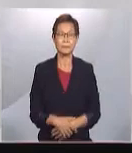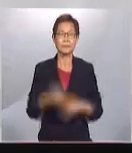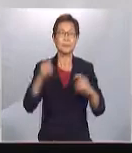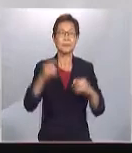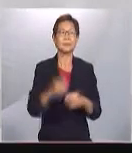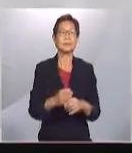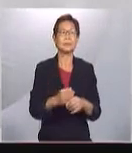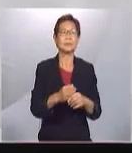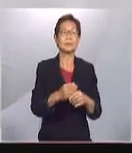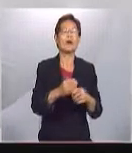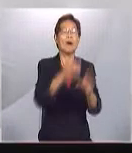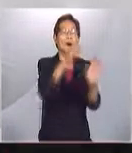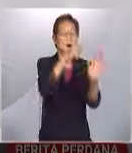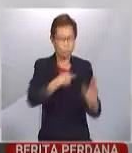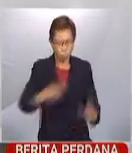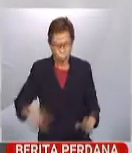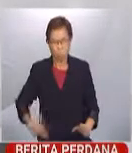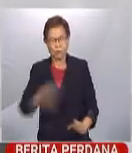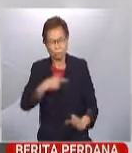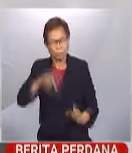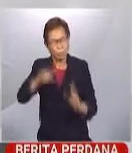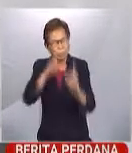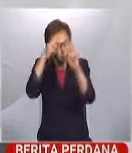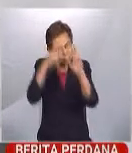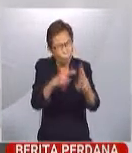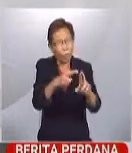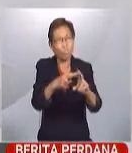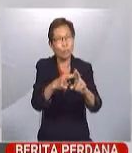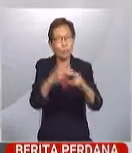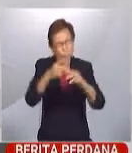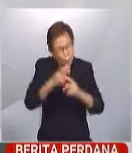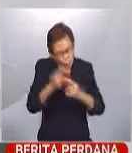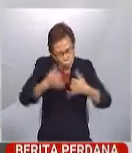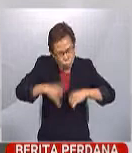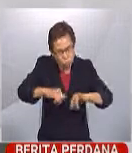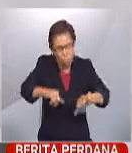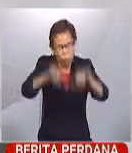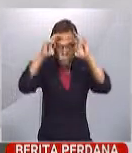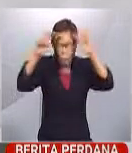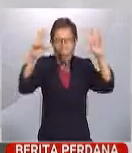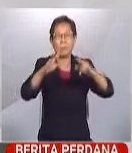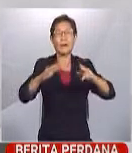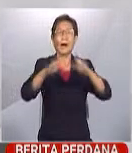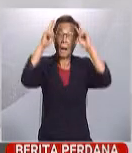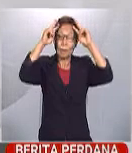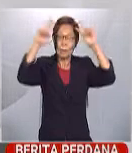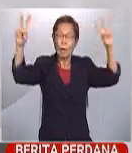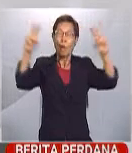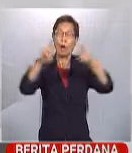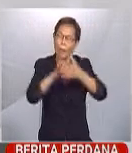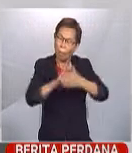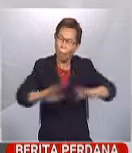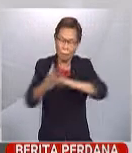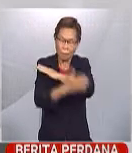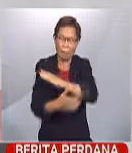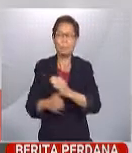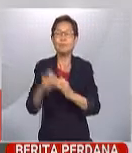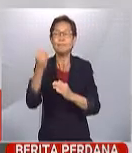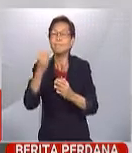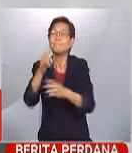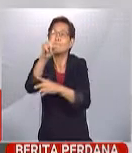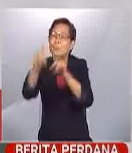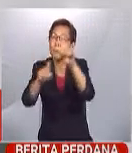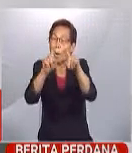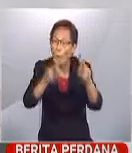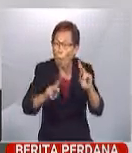Institusi diraja perlu dihormati demi mengekalkan keharmonian serta keamanan negara. Kami mendapatkan pandangan orang ramai berhubung perkara